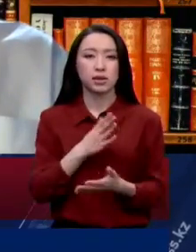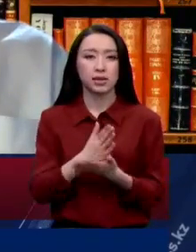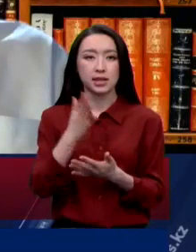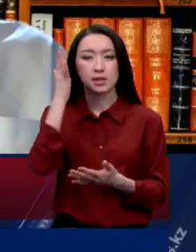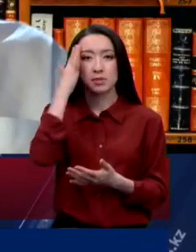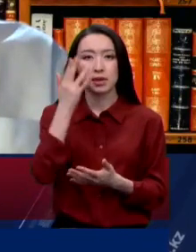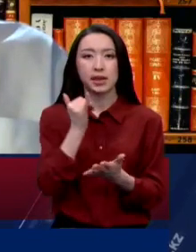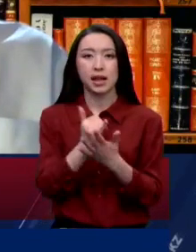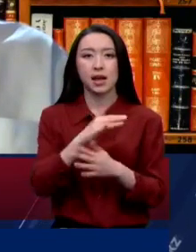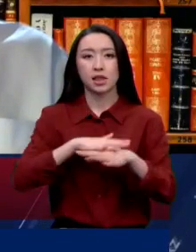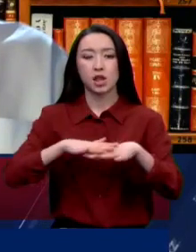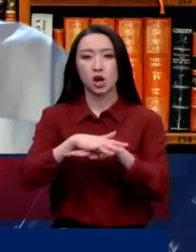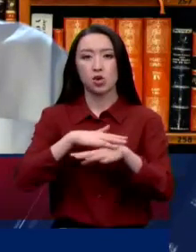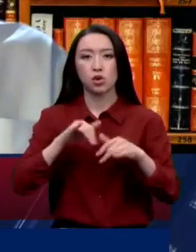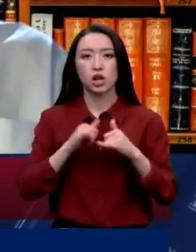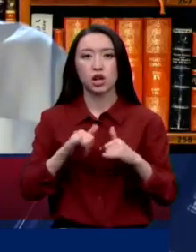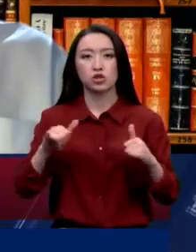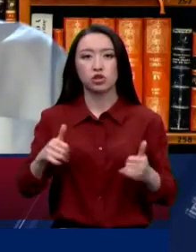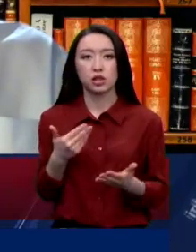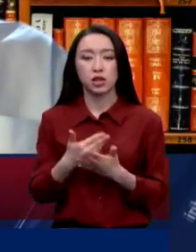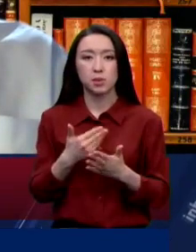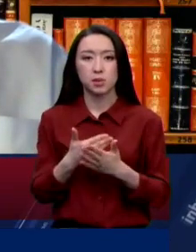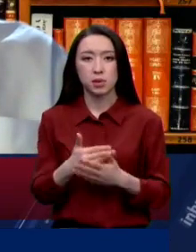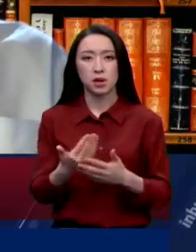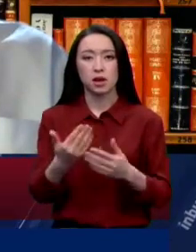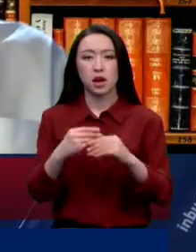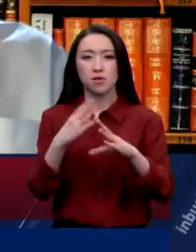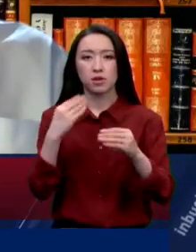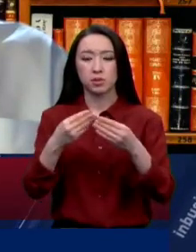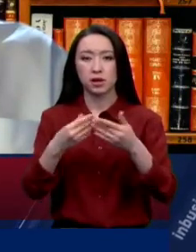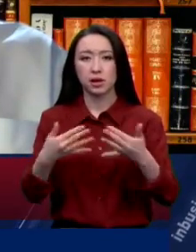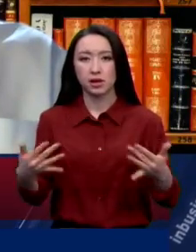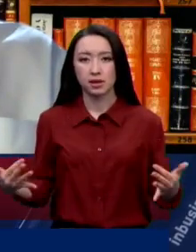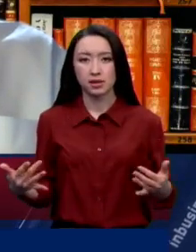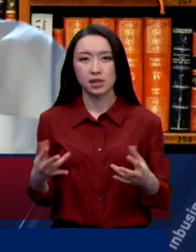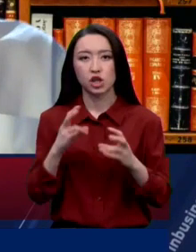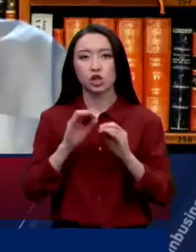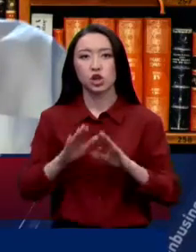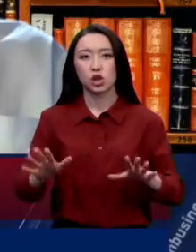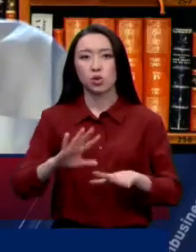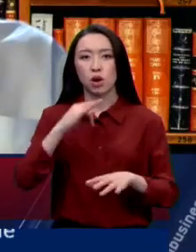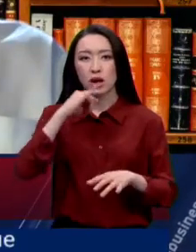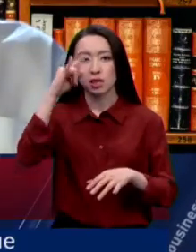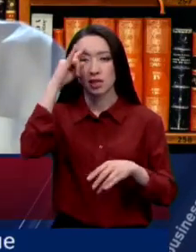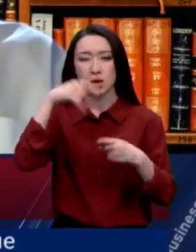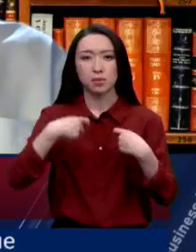для народа действительно расширить, например, линейку автомобилей самих, не только казахстанские